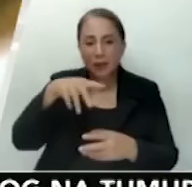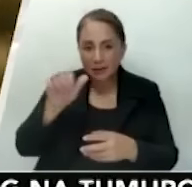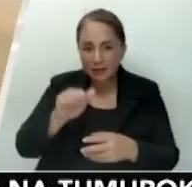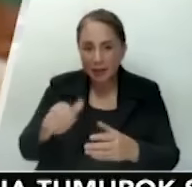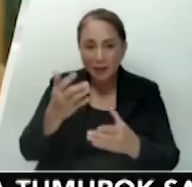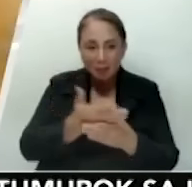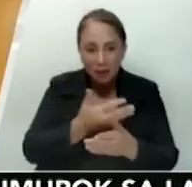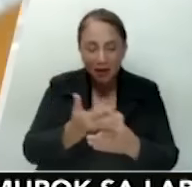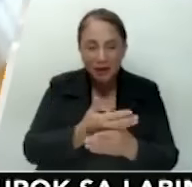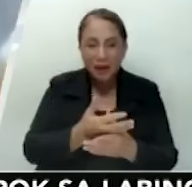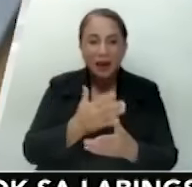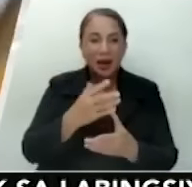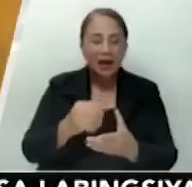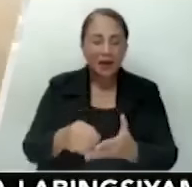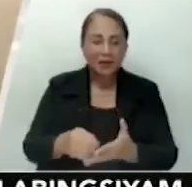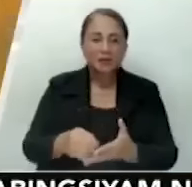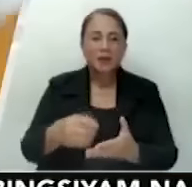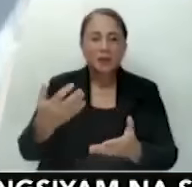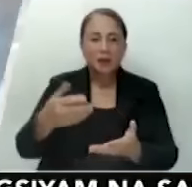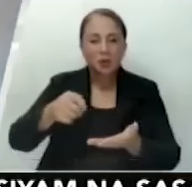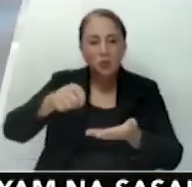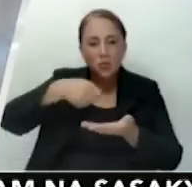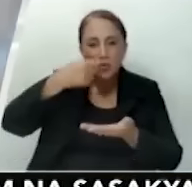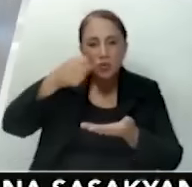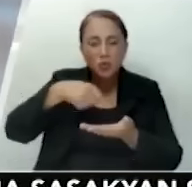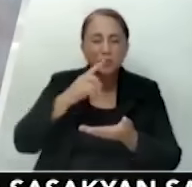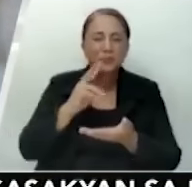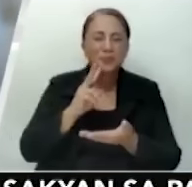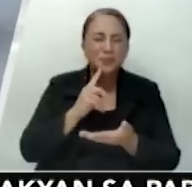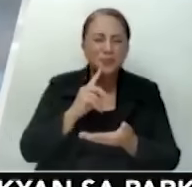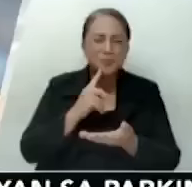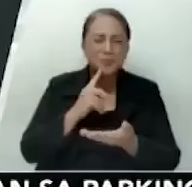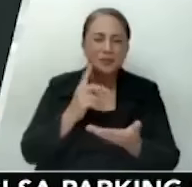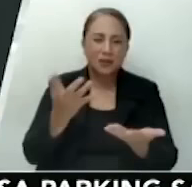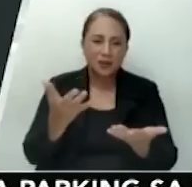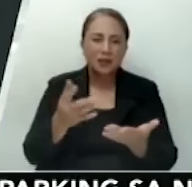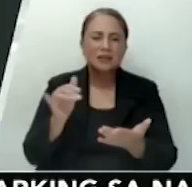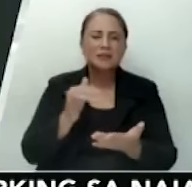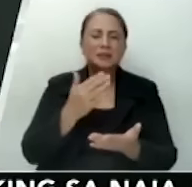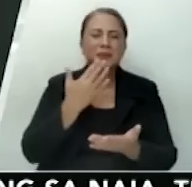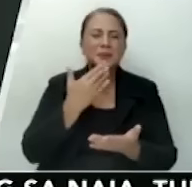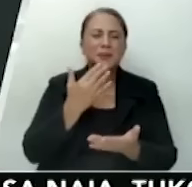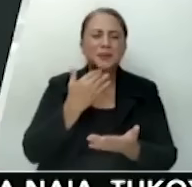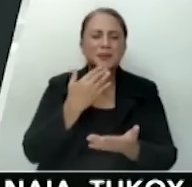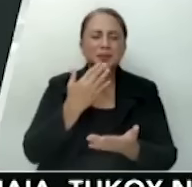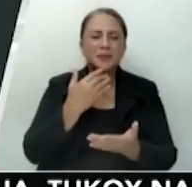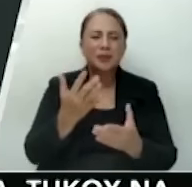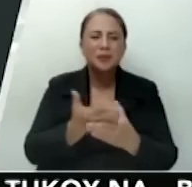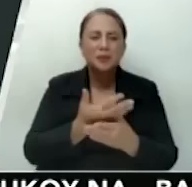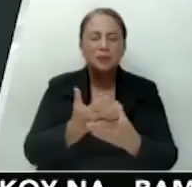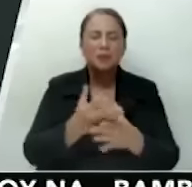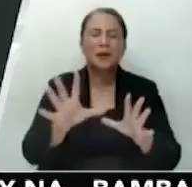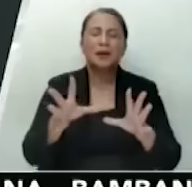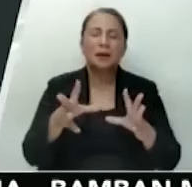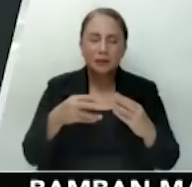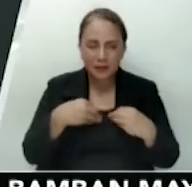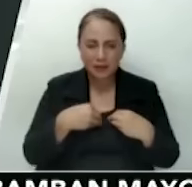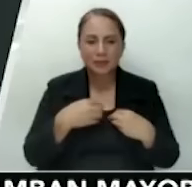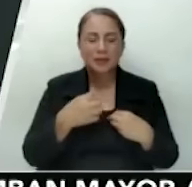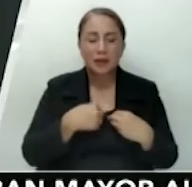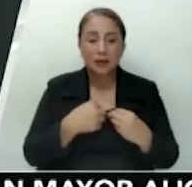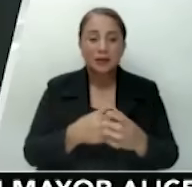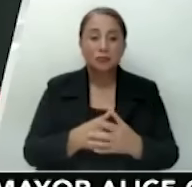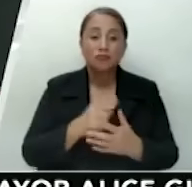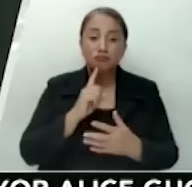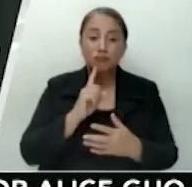syempre, may mango sinigang. Kasing tamis ng mangga ang kanilang pagtanggap sa akin. And totoo yun, and